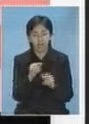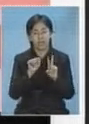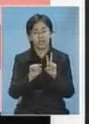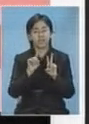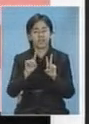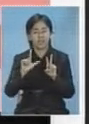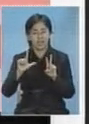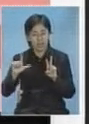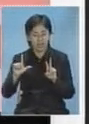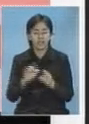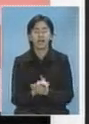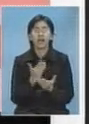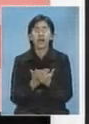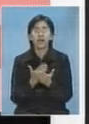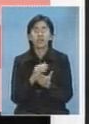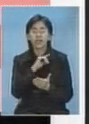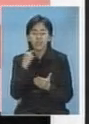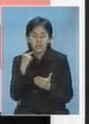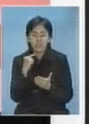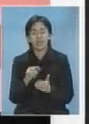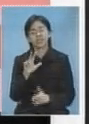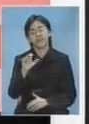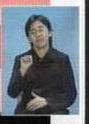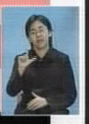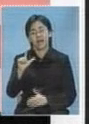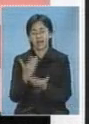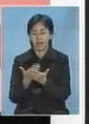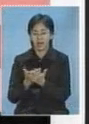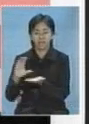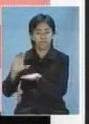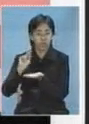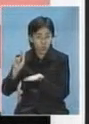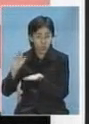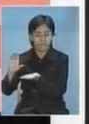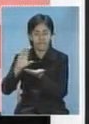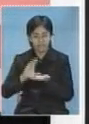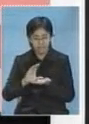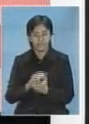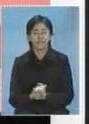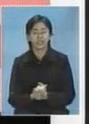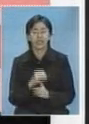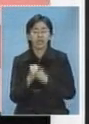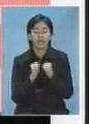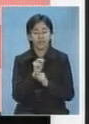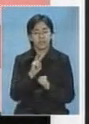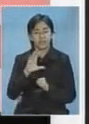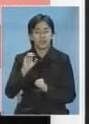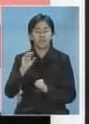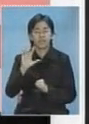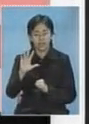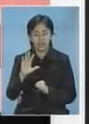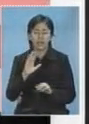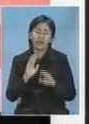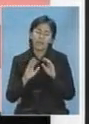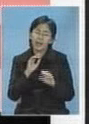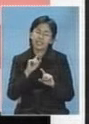2.1 ท่านจะขาดดุลที่ 3 แสนล้านครับก็ต้องกู้มาชดเชยและเมื่อต้นปีงบประมาณ2555คือช่วงต้